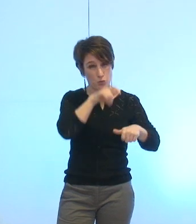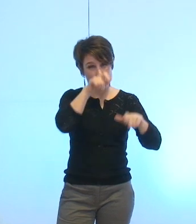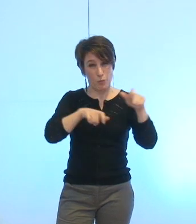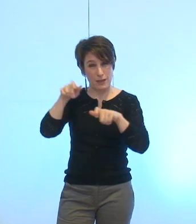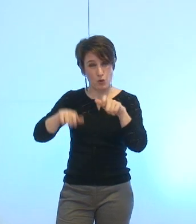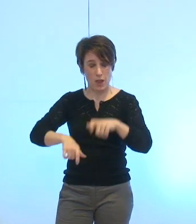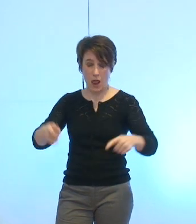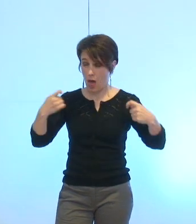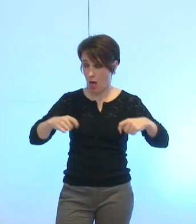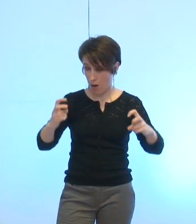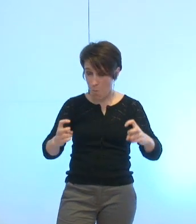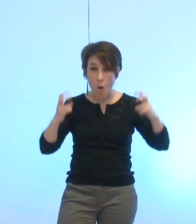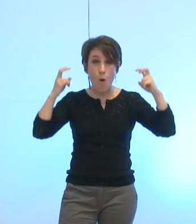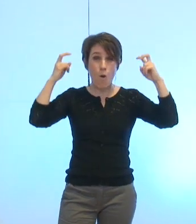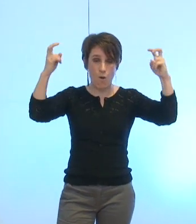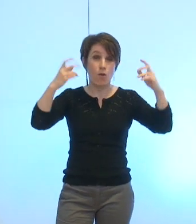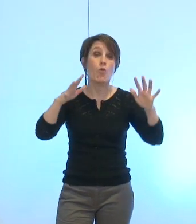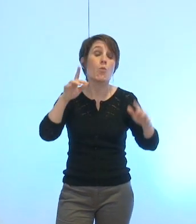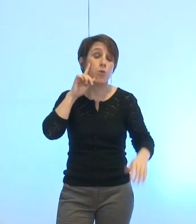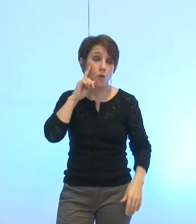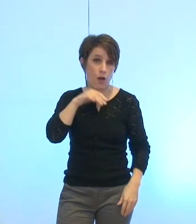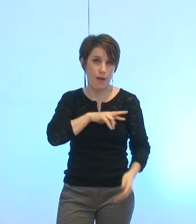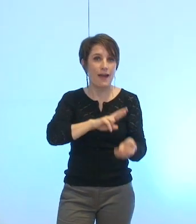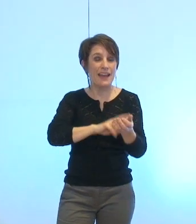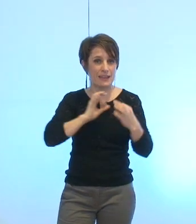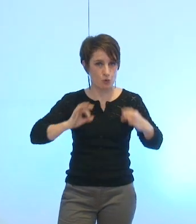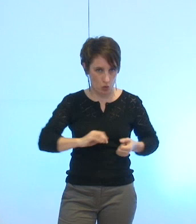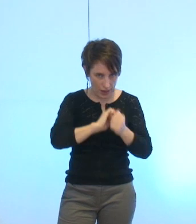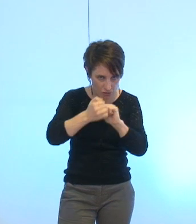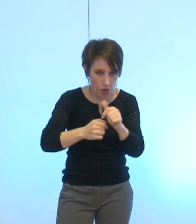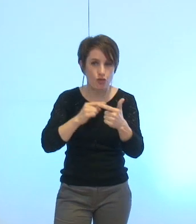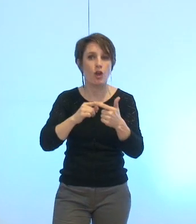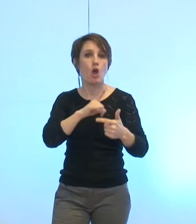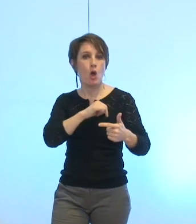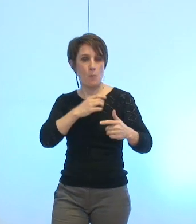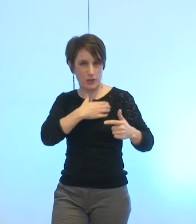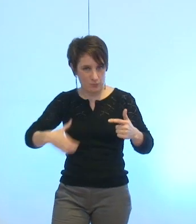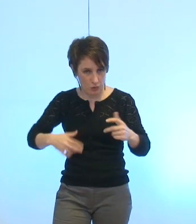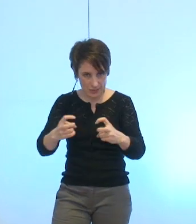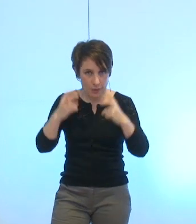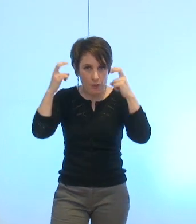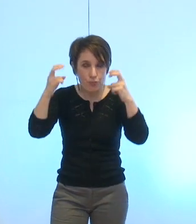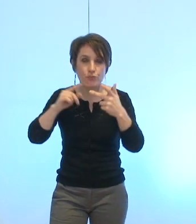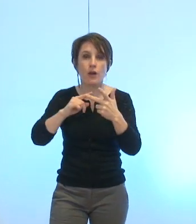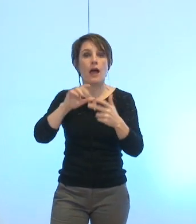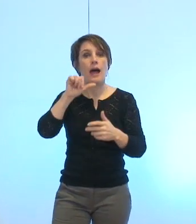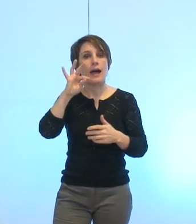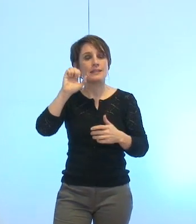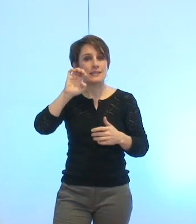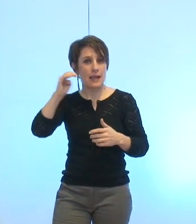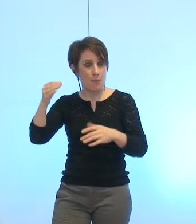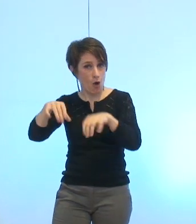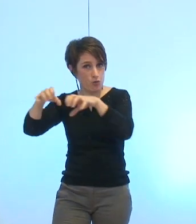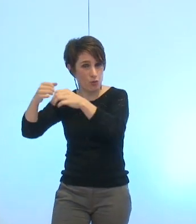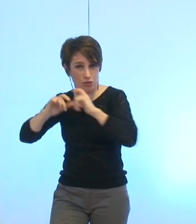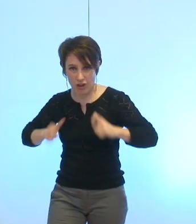ans la réforme des rythmes scolaires l'augmentation du nombre de policiers municipaux ou d' dans les écoles